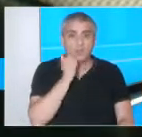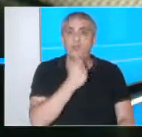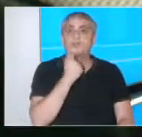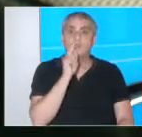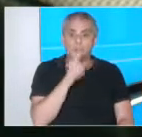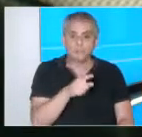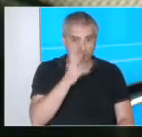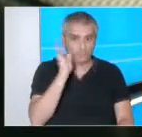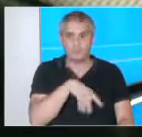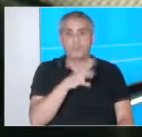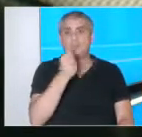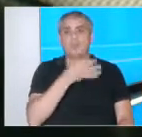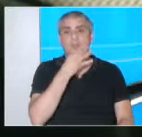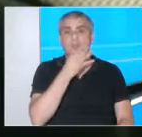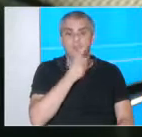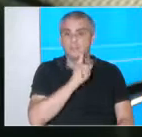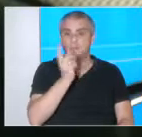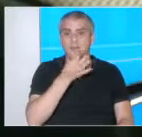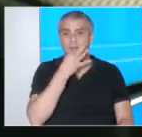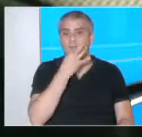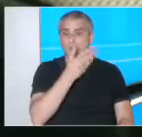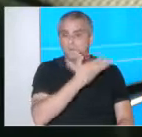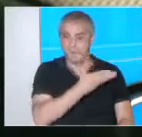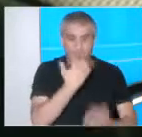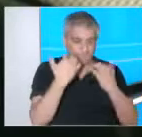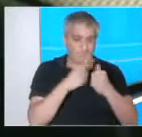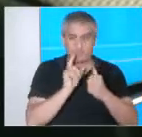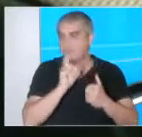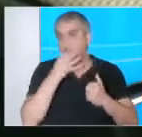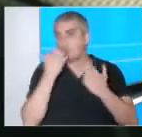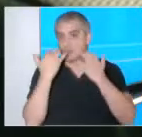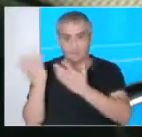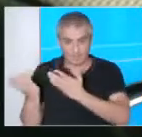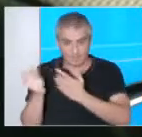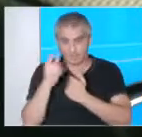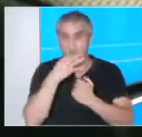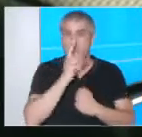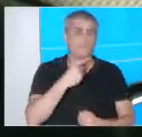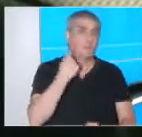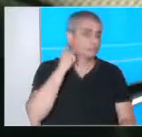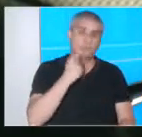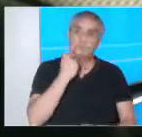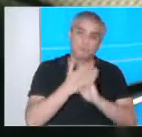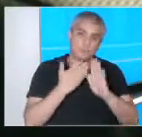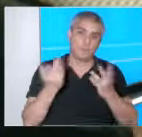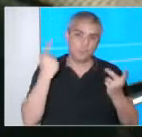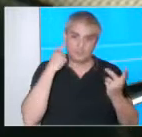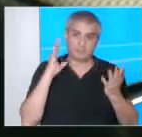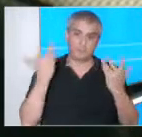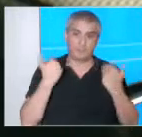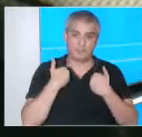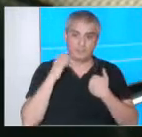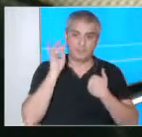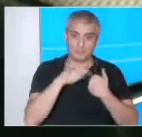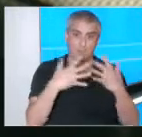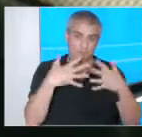לך, אתה יודע מה, בוא ניקח את הנאומים, מי נוהם במליאה, מי לא נוהם במליאה, מי נוהם ולא שומע מה שהוא אומר, ותשמע, אם אני